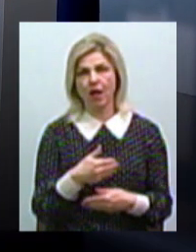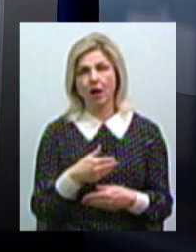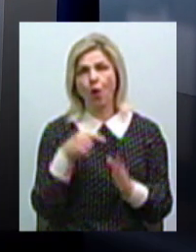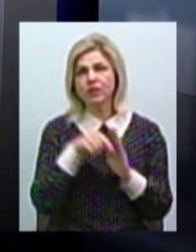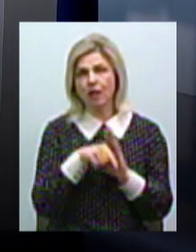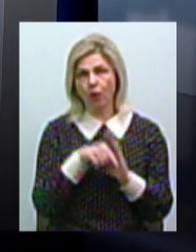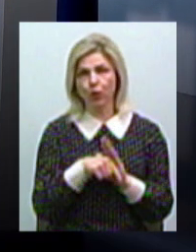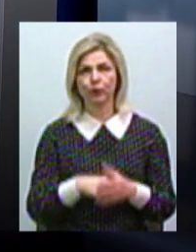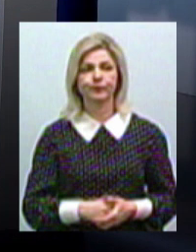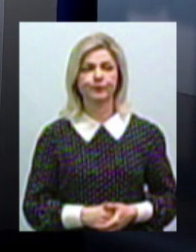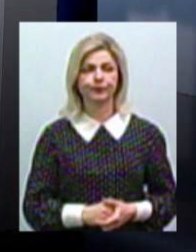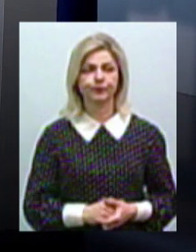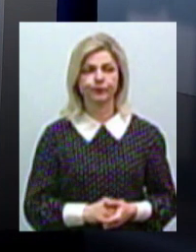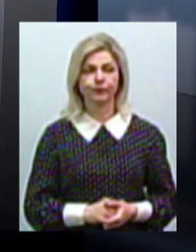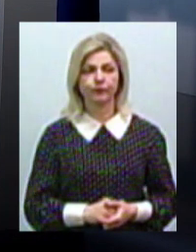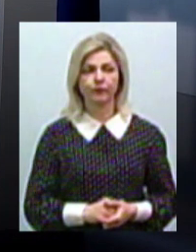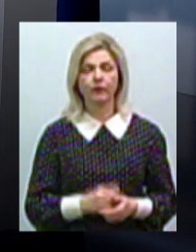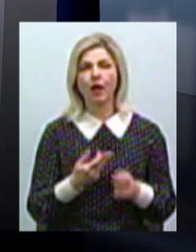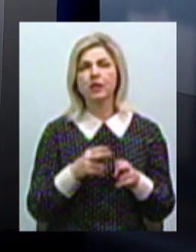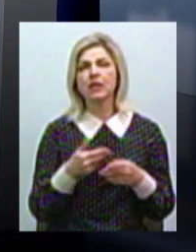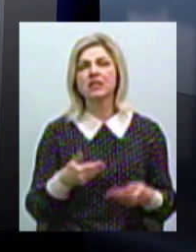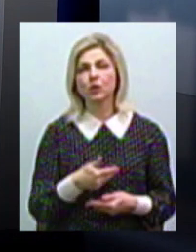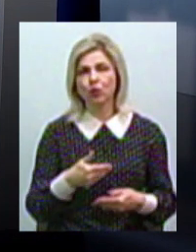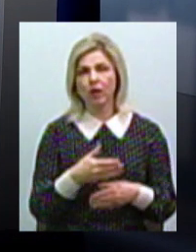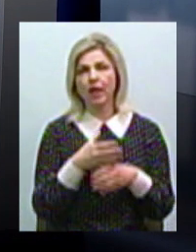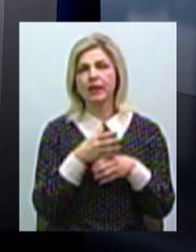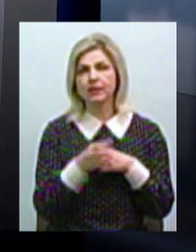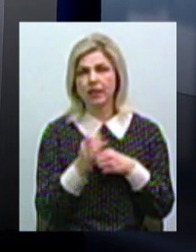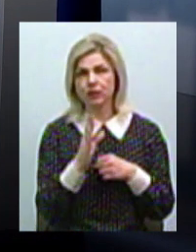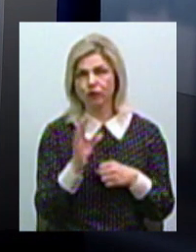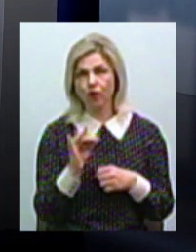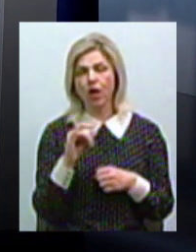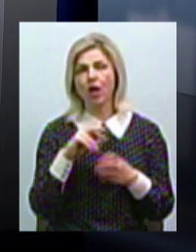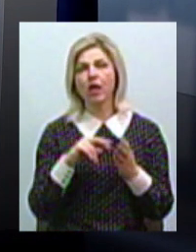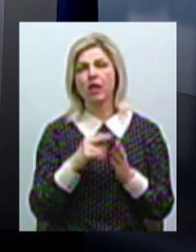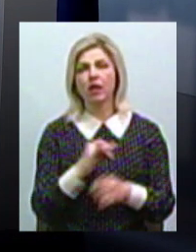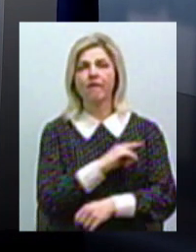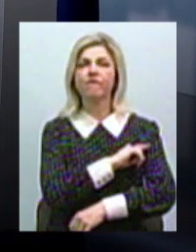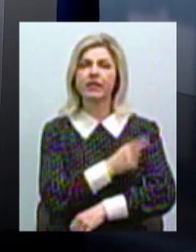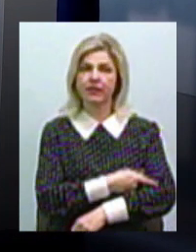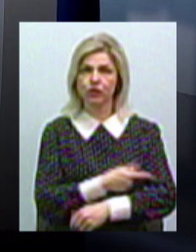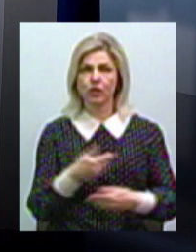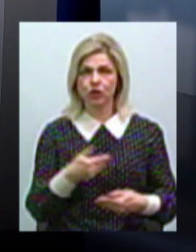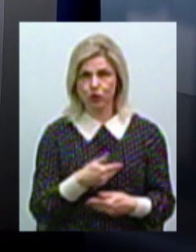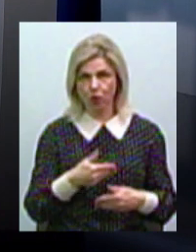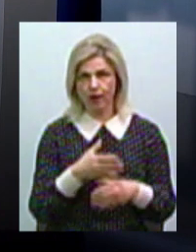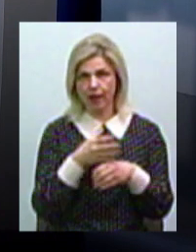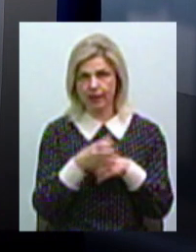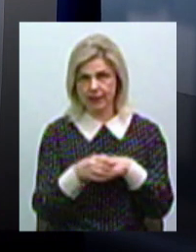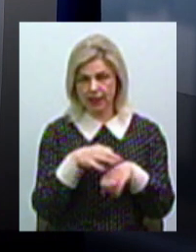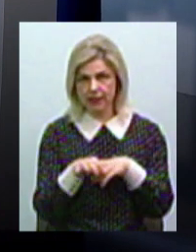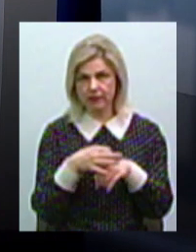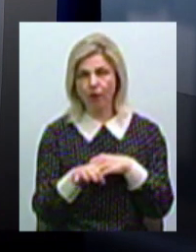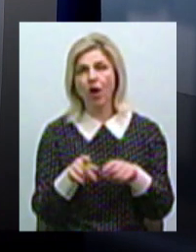Оксаночка? Як правило, це сексуальне насильство і економічне, фізичне і сексуальне насильство.